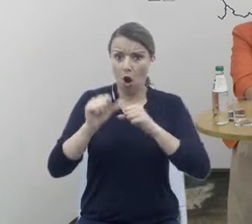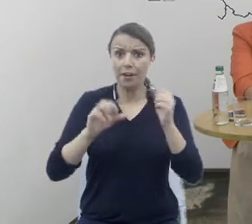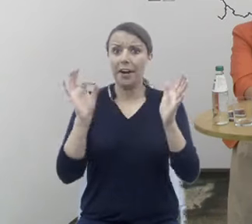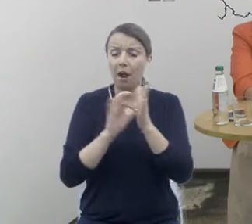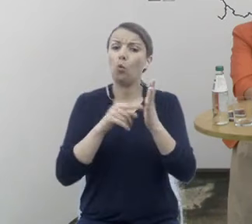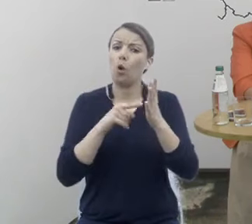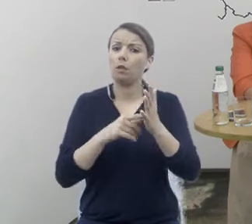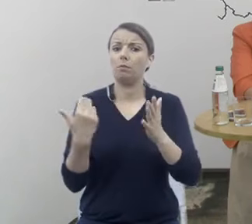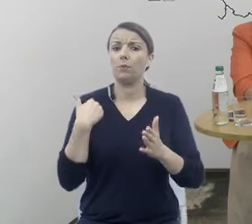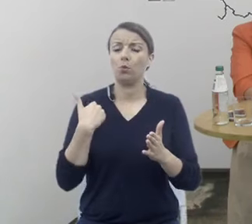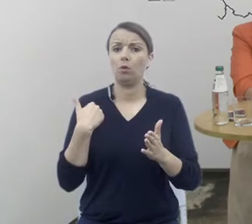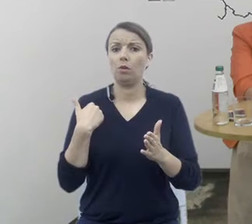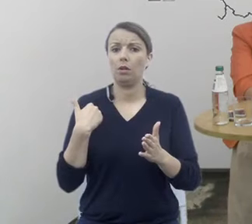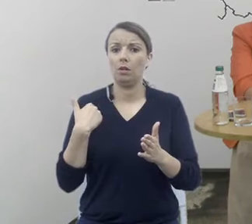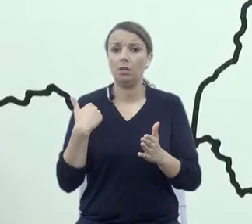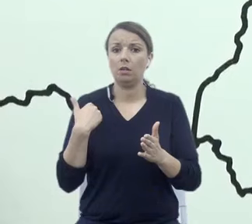ograniczone